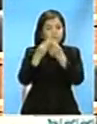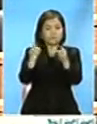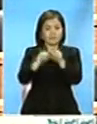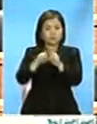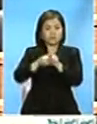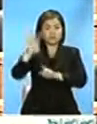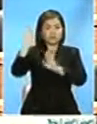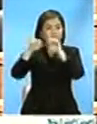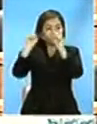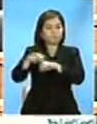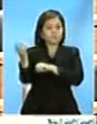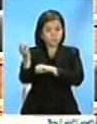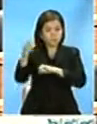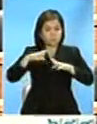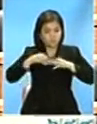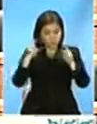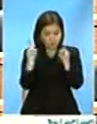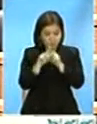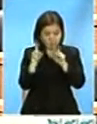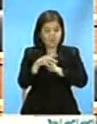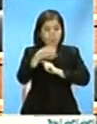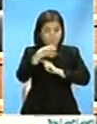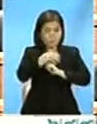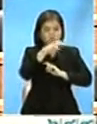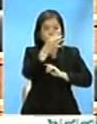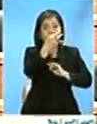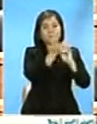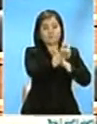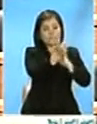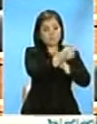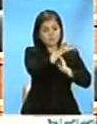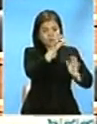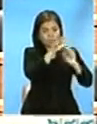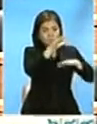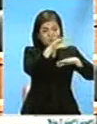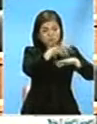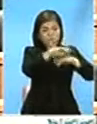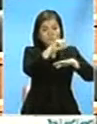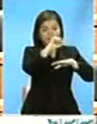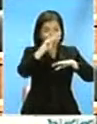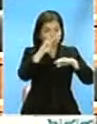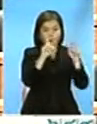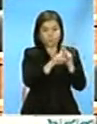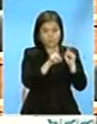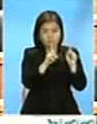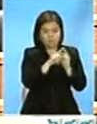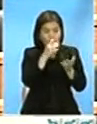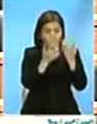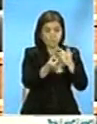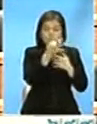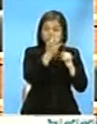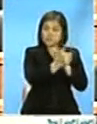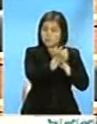นะครับผมต้องการให้สว.สรรหาบางส่วนทุกภาควิชาทุกหน่วยนะฮะจากภ